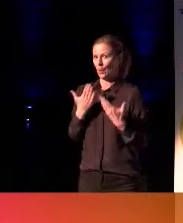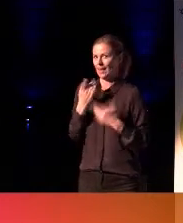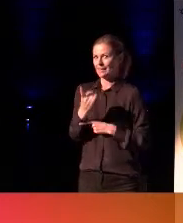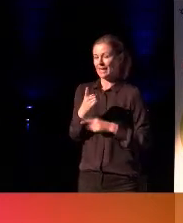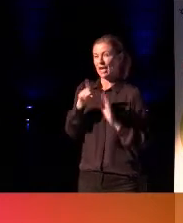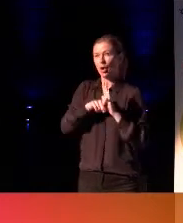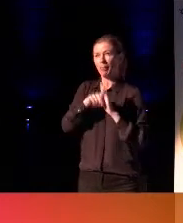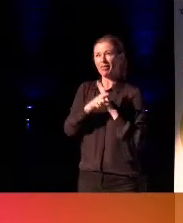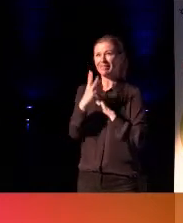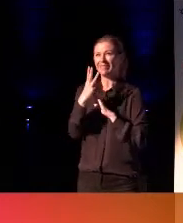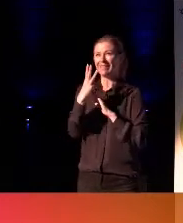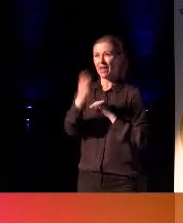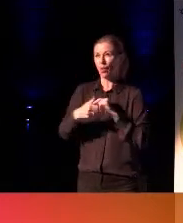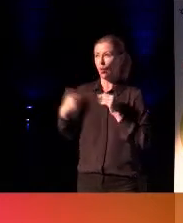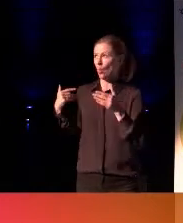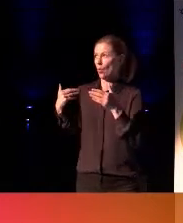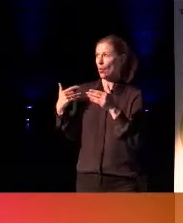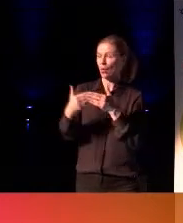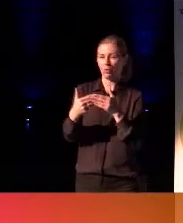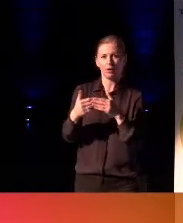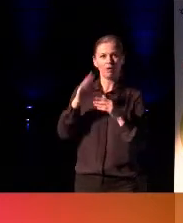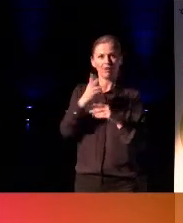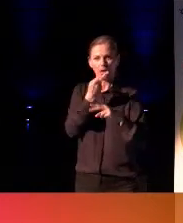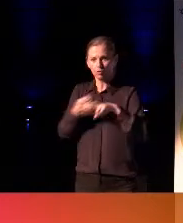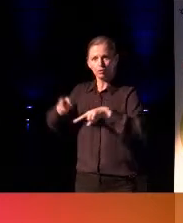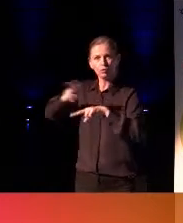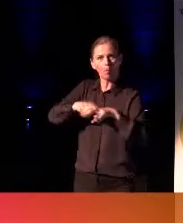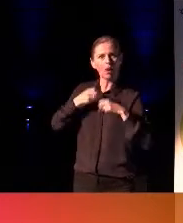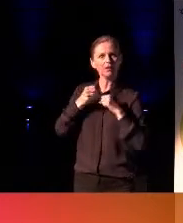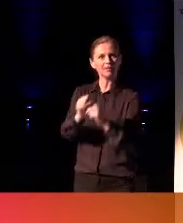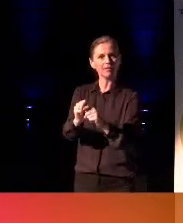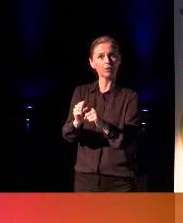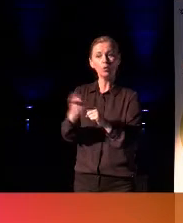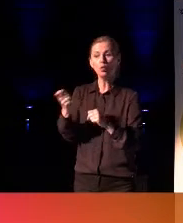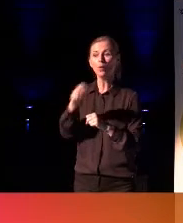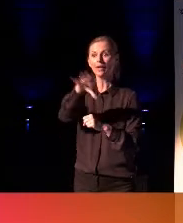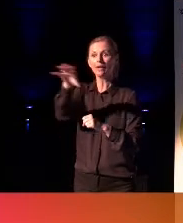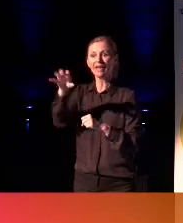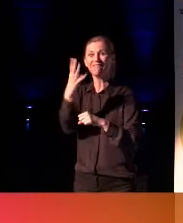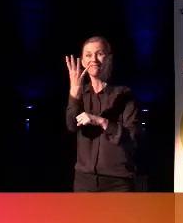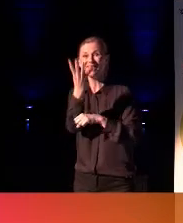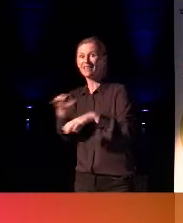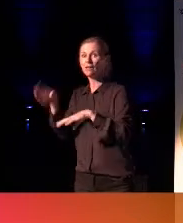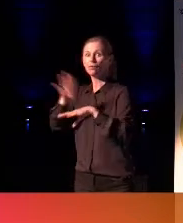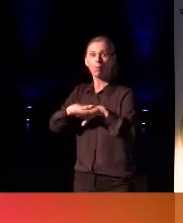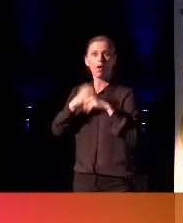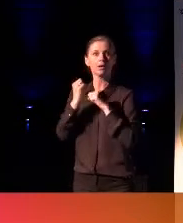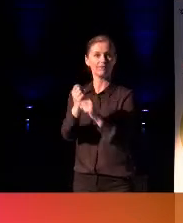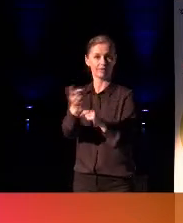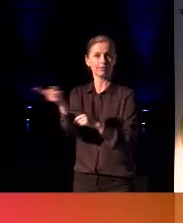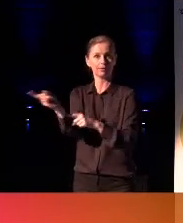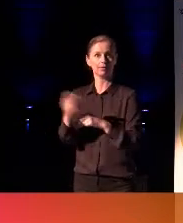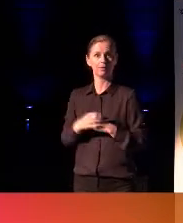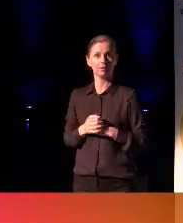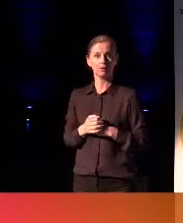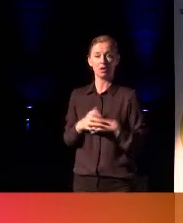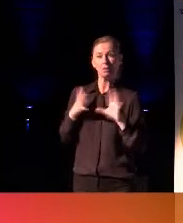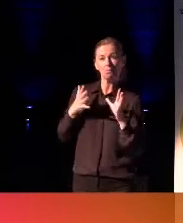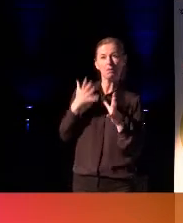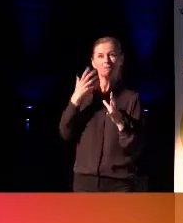på 3 år nå så har det vært en dobling av aktiviteten, og i enkelte regioner en firedobling av aktiviteten. Cirka